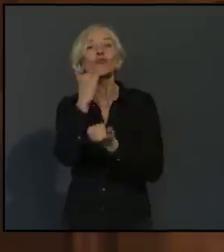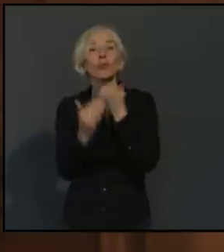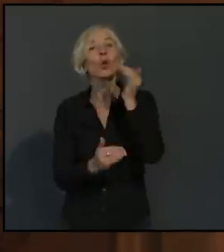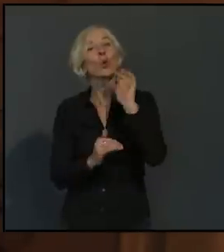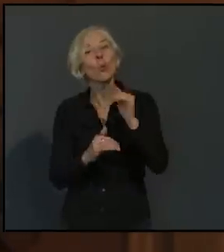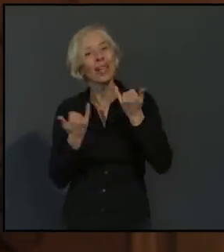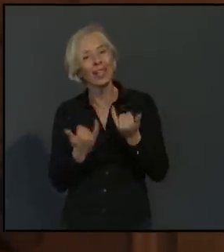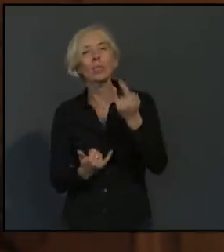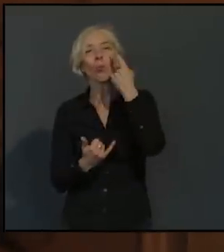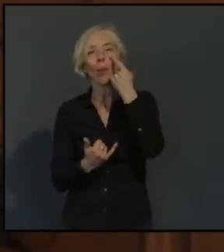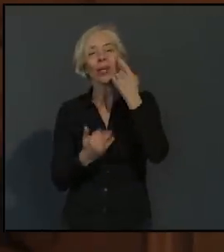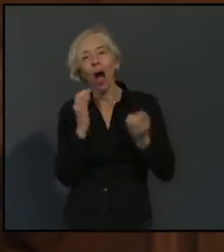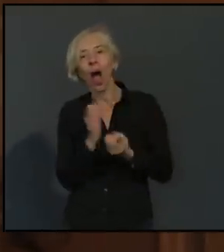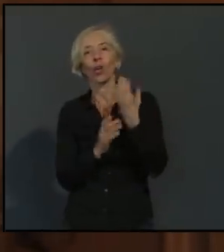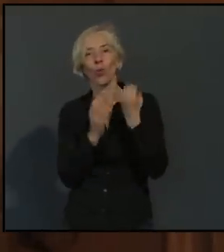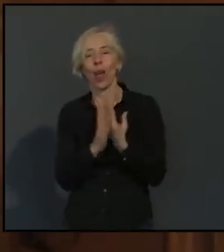Vielen Dank.